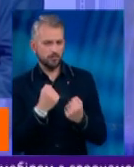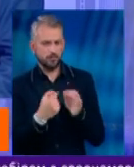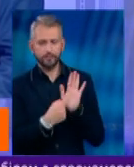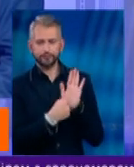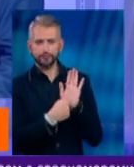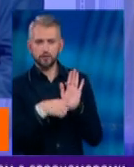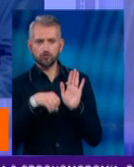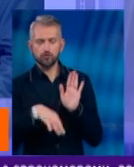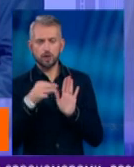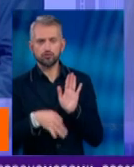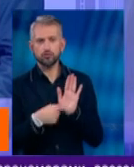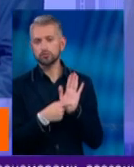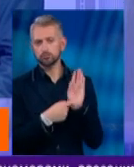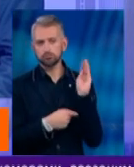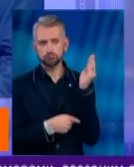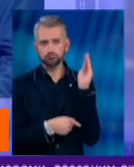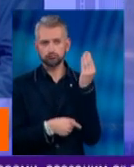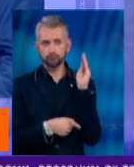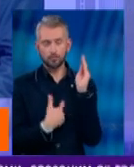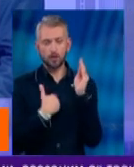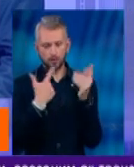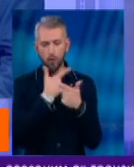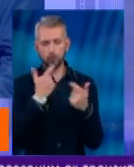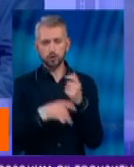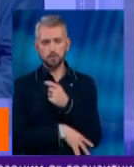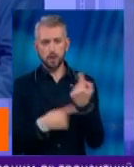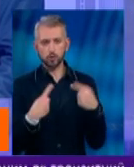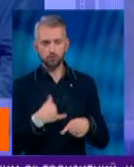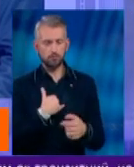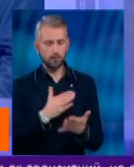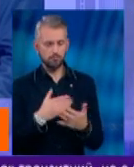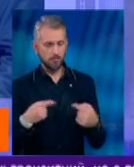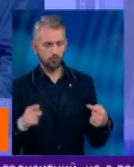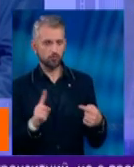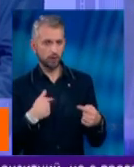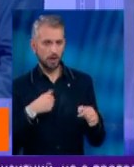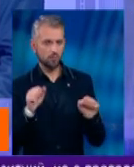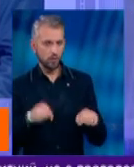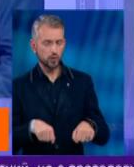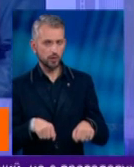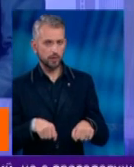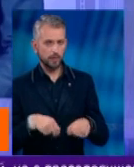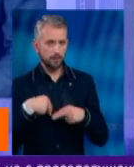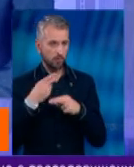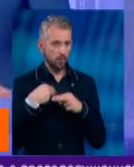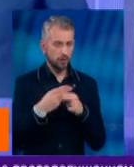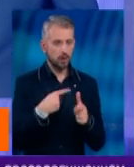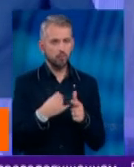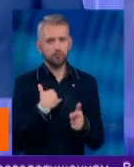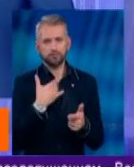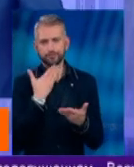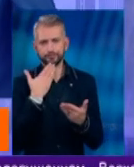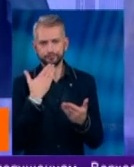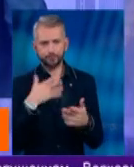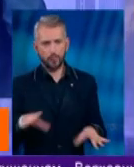суду. Ось рішення суду, я оголошений банкрутом, майно в мене таке-то, таке-то, яке я можу погашати, або немає майна,